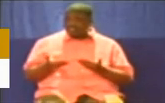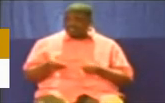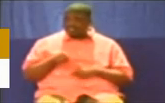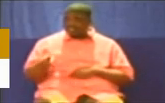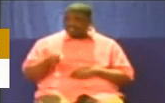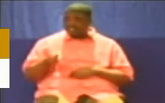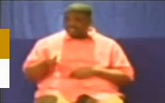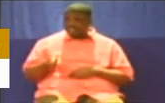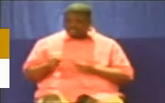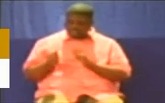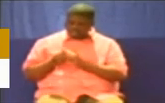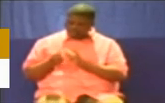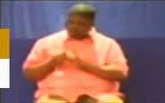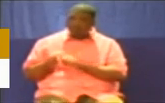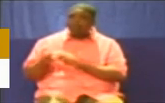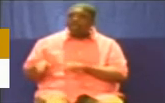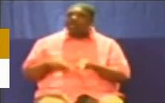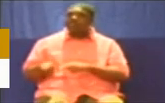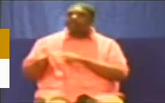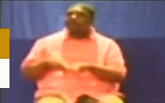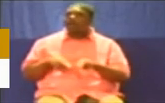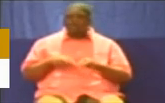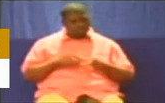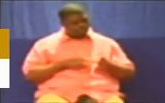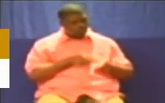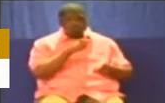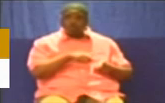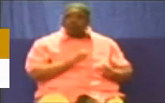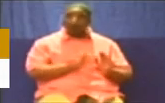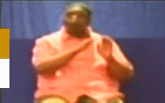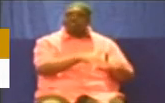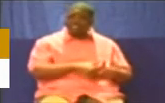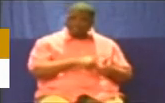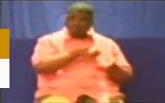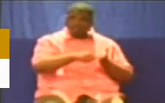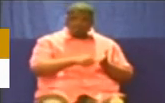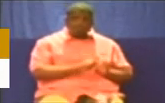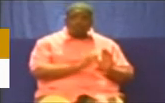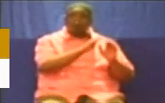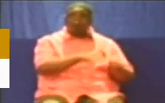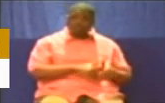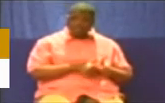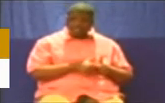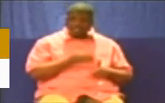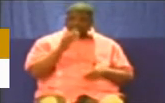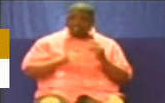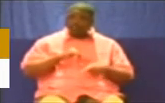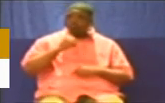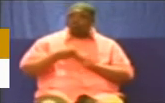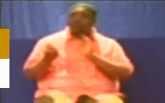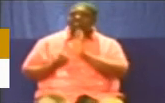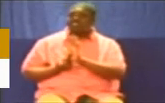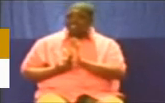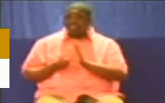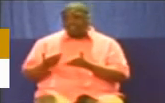ni la kimikataba, kwa sababu wabunge wale ambao wanalipiwa na bunge ni kwamba bunge litaisha mwezi wa 6, kwa vyovyote vile